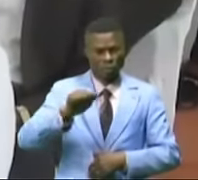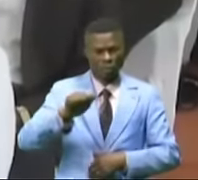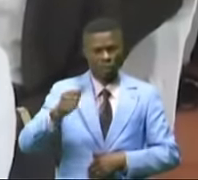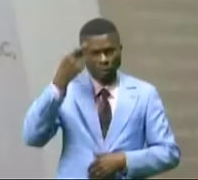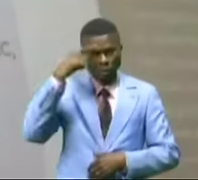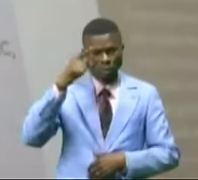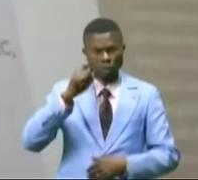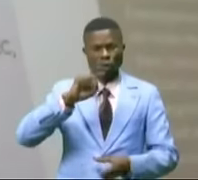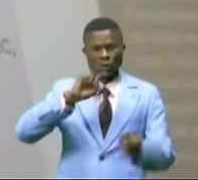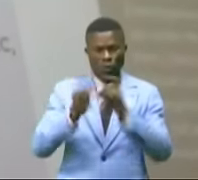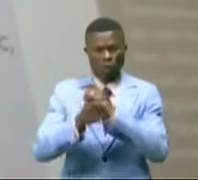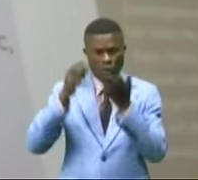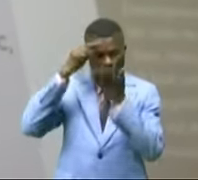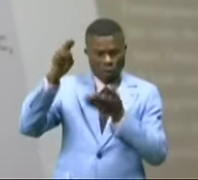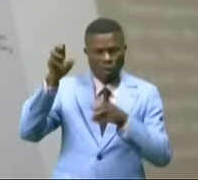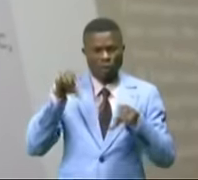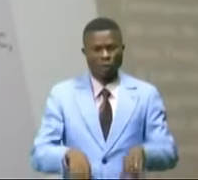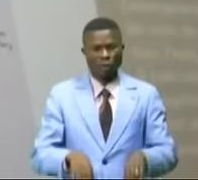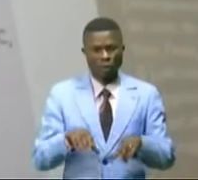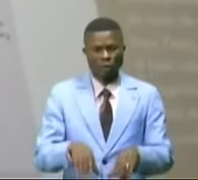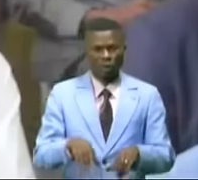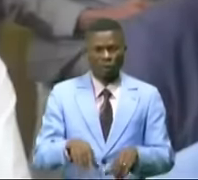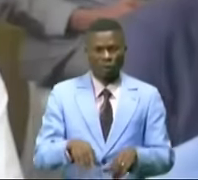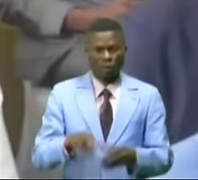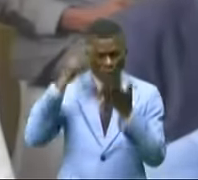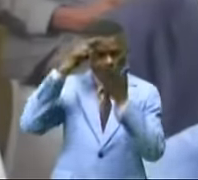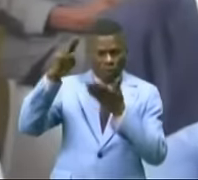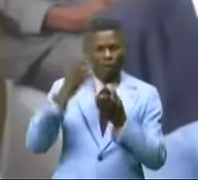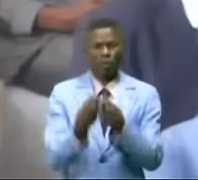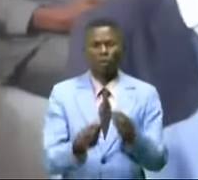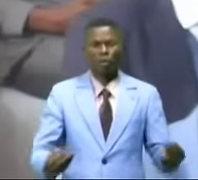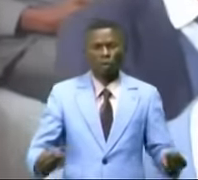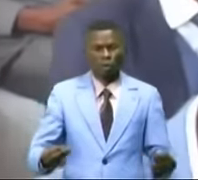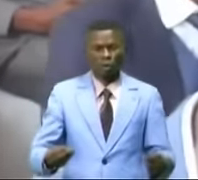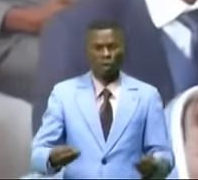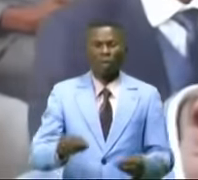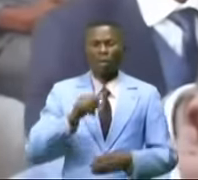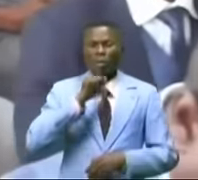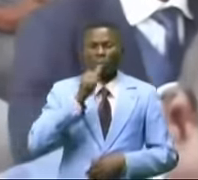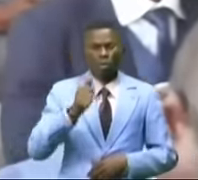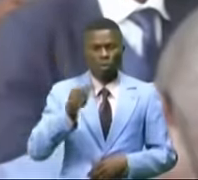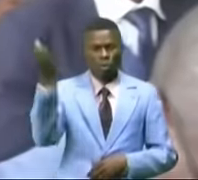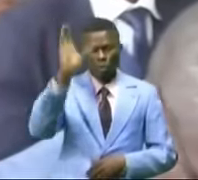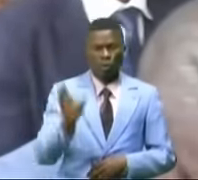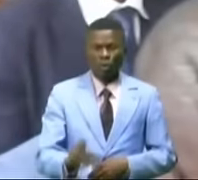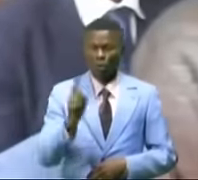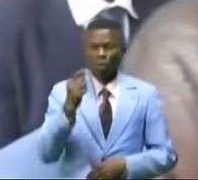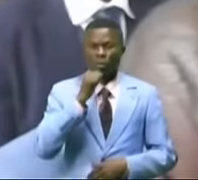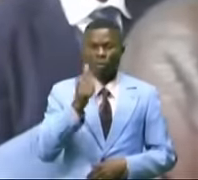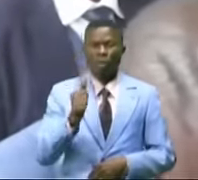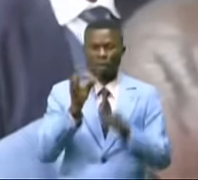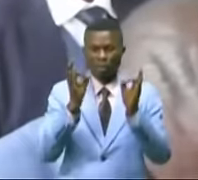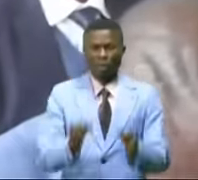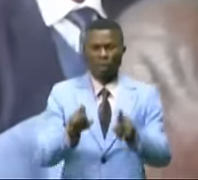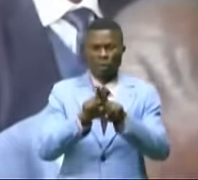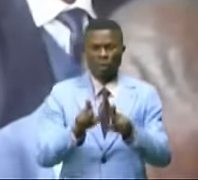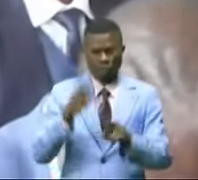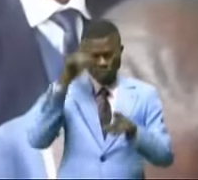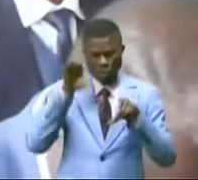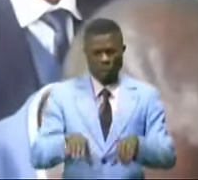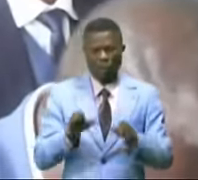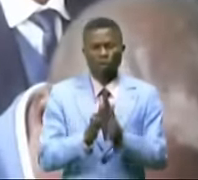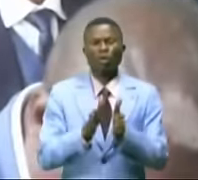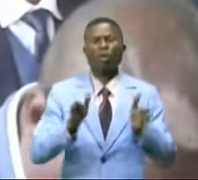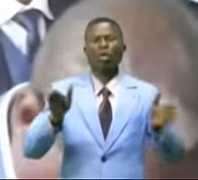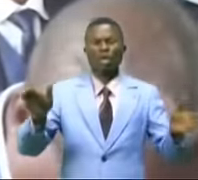de l'Université Congo une université solution, non seulement pour le Congo central, mais aussi pour